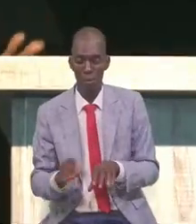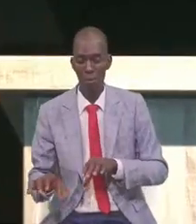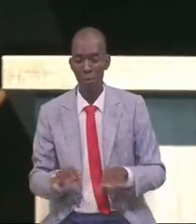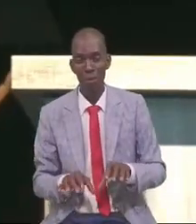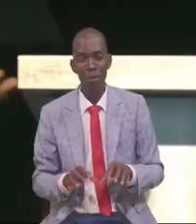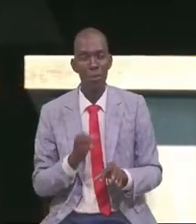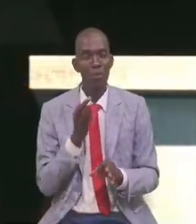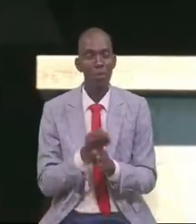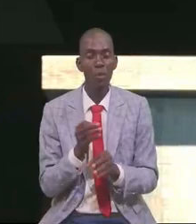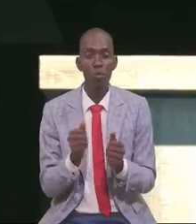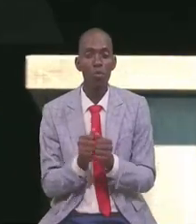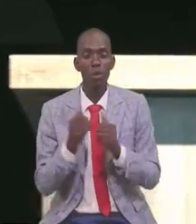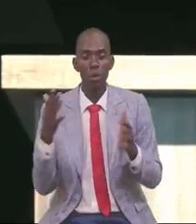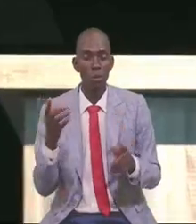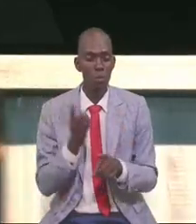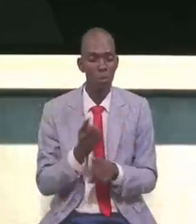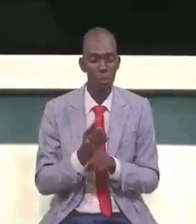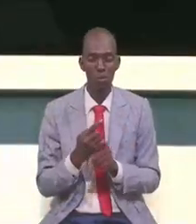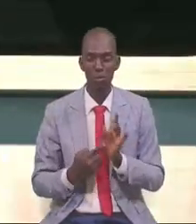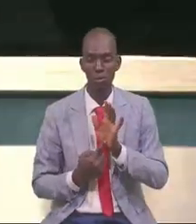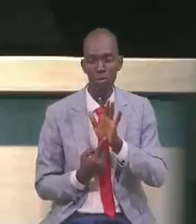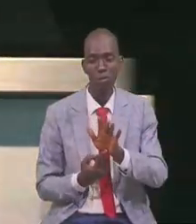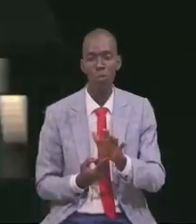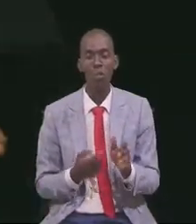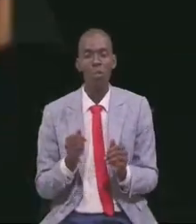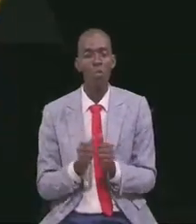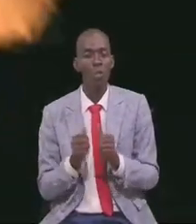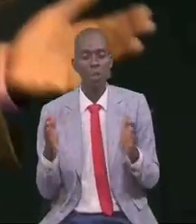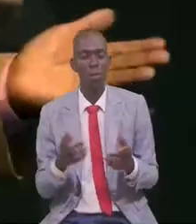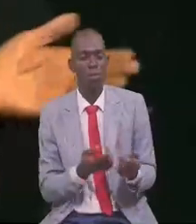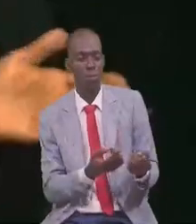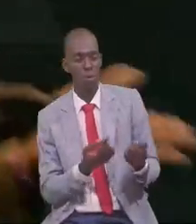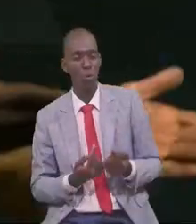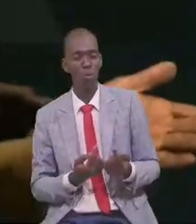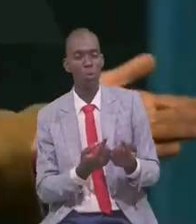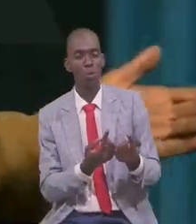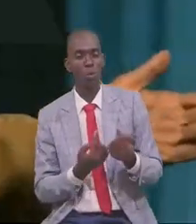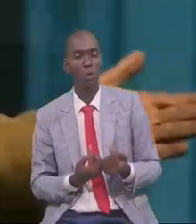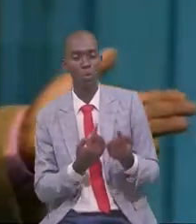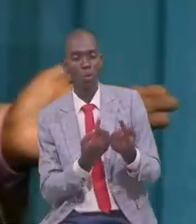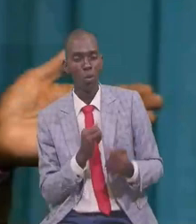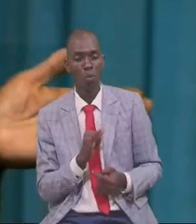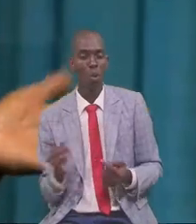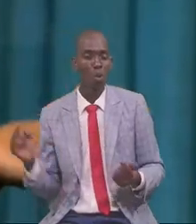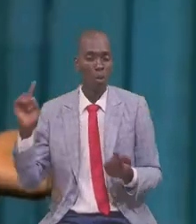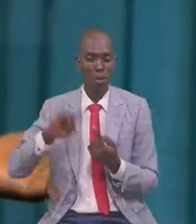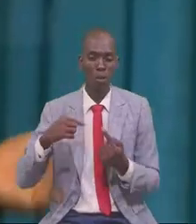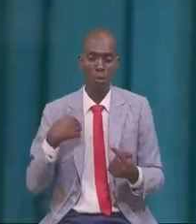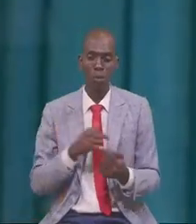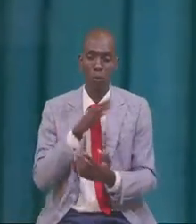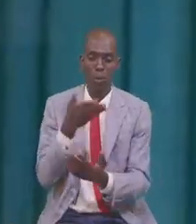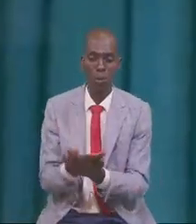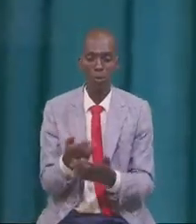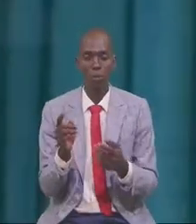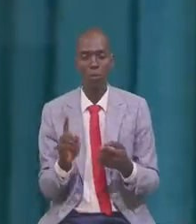sans l'expression appropriée, sans venir jusqu'à ce que nous arrivons à Christ, le Sauveur